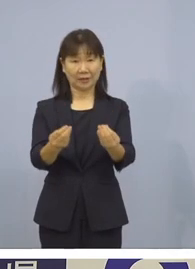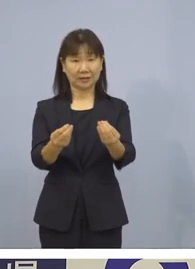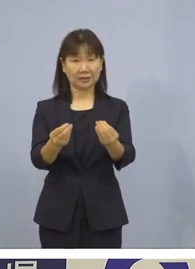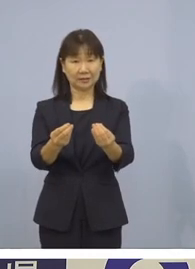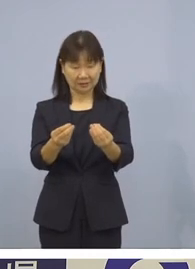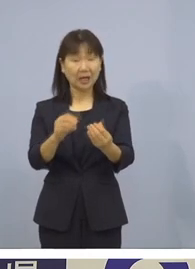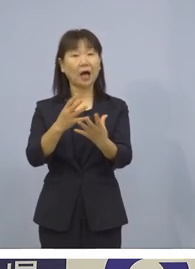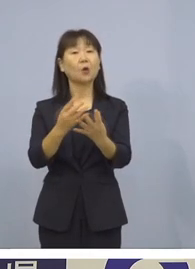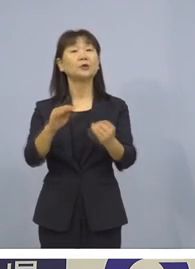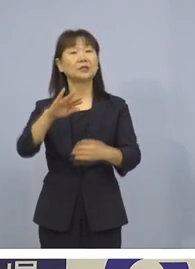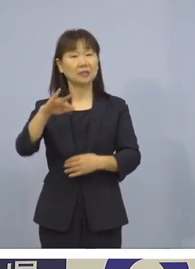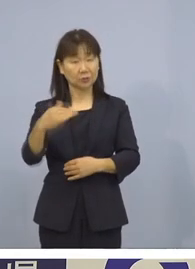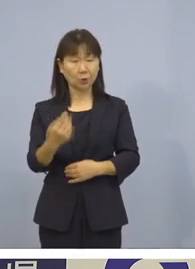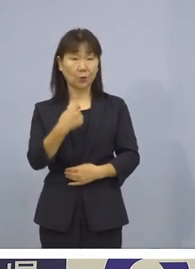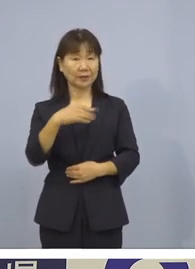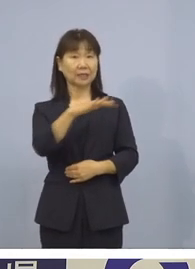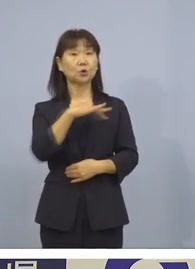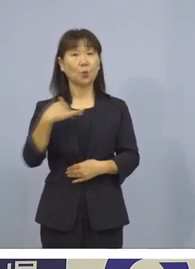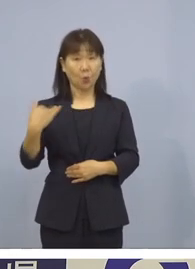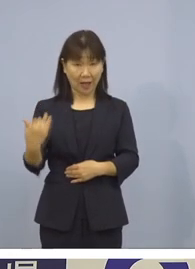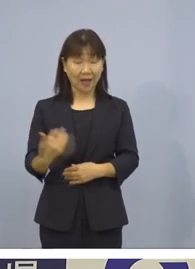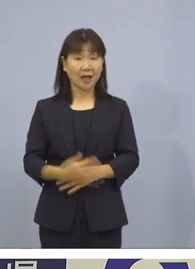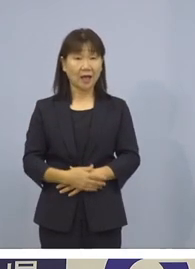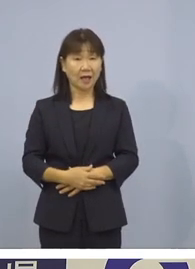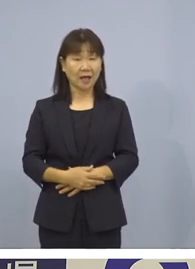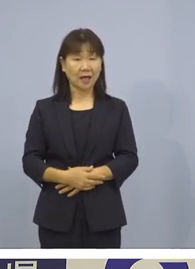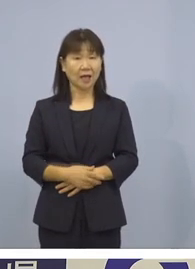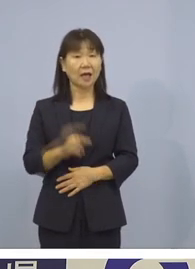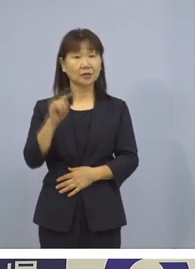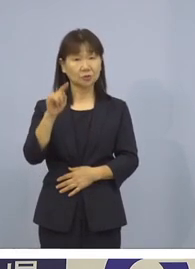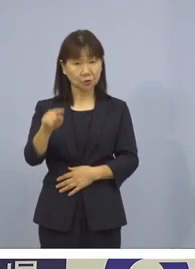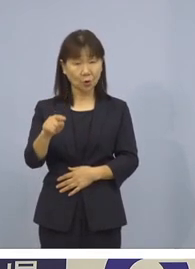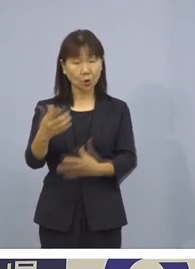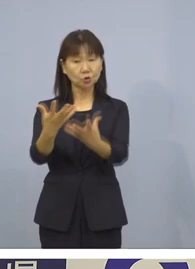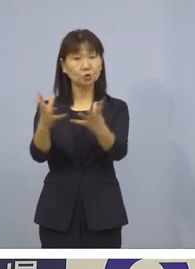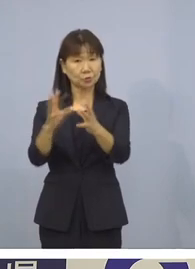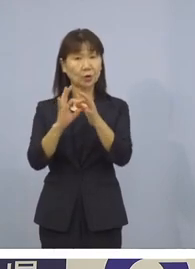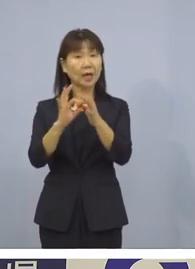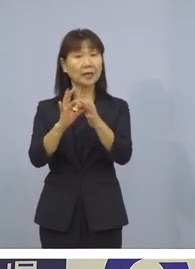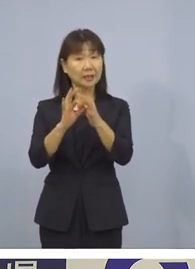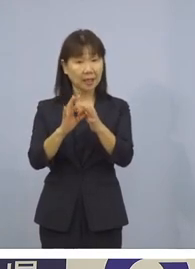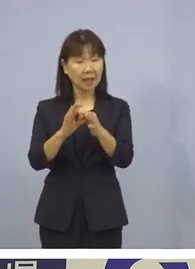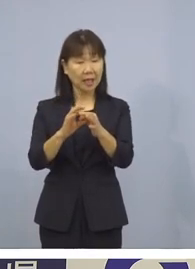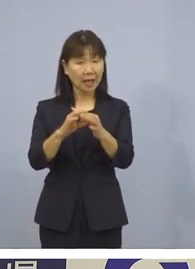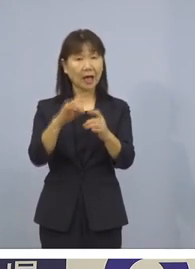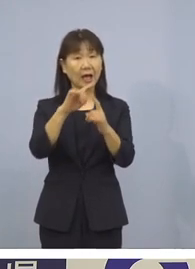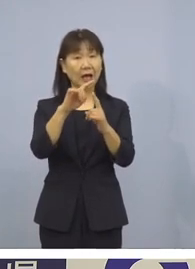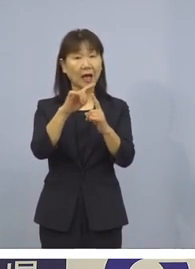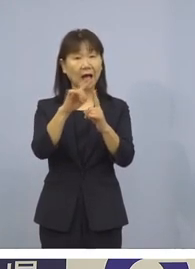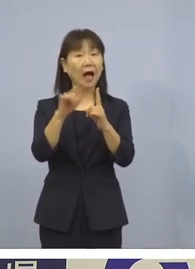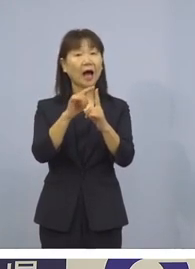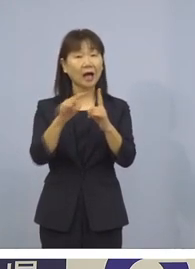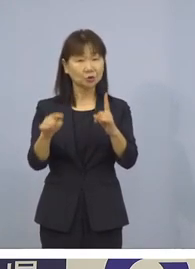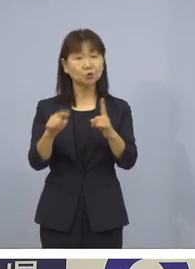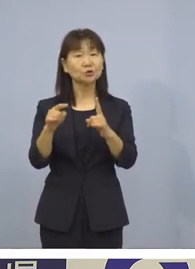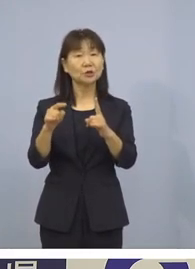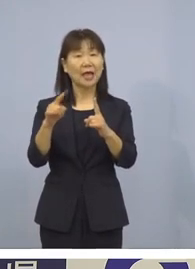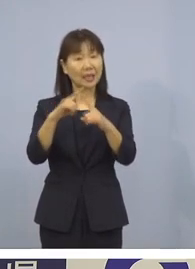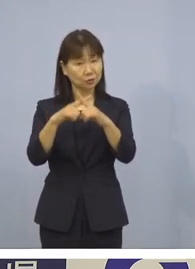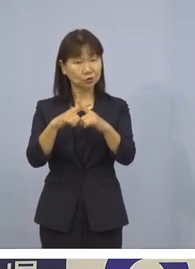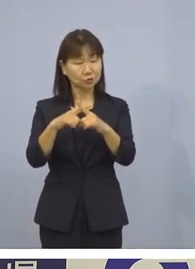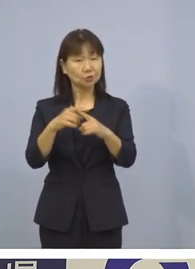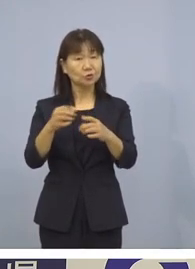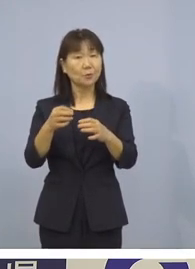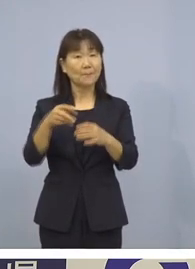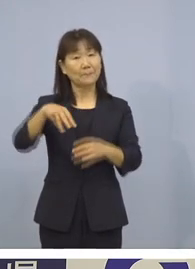実は私どもはその純体グループの関係で RX マート、PX マートというですね、まあ、台湾